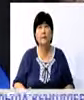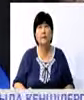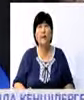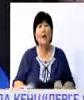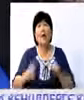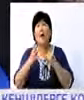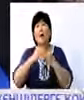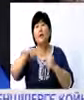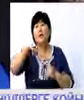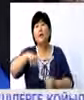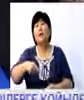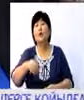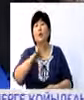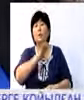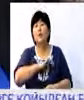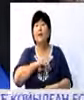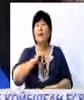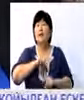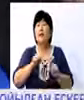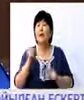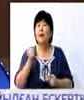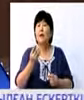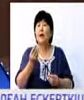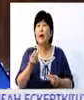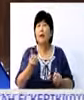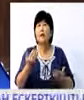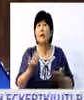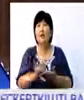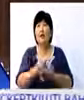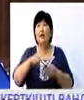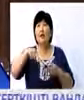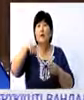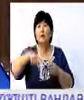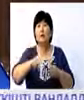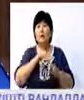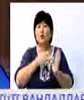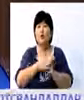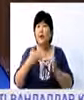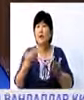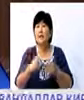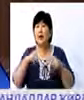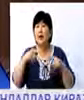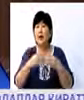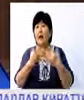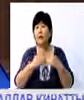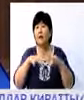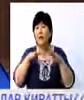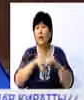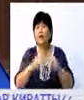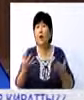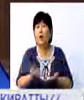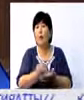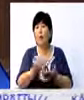Жер қойнауын пайдаланушы мекемелерге айтарым, бірінші кезекте қаржыны жаңа кен орындарын бұрғылауға жұмсаңыздар, жаңа технологияларды енгізіп, өнімділік